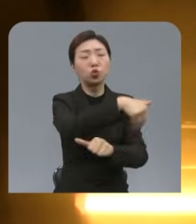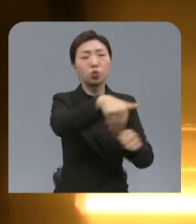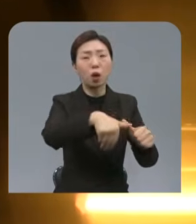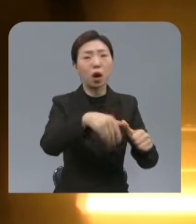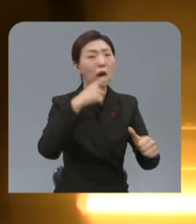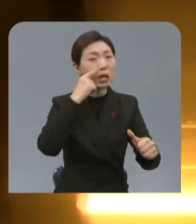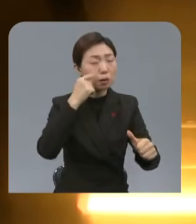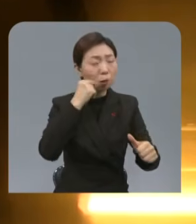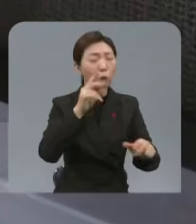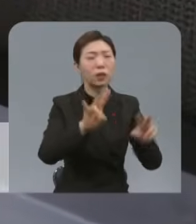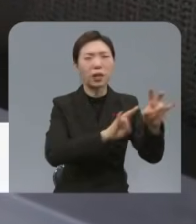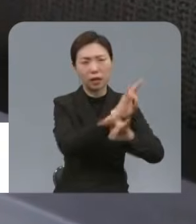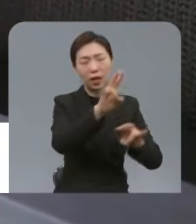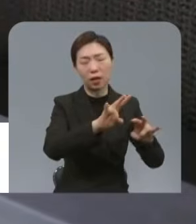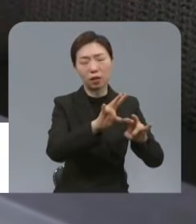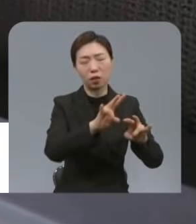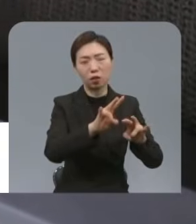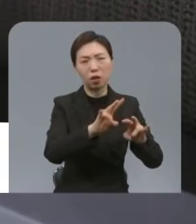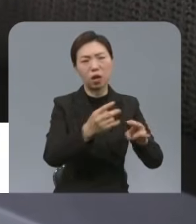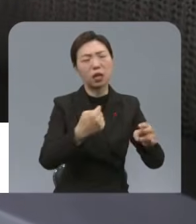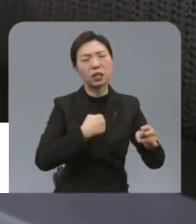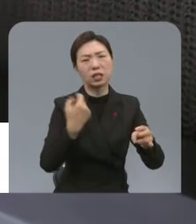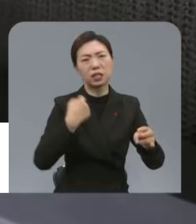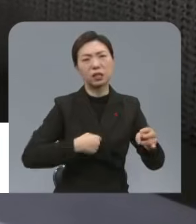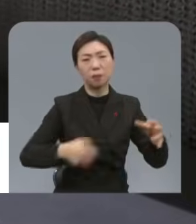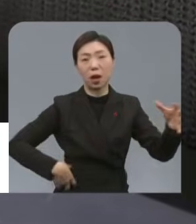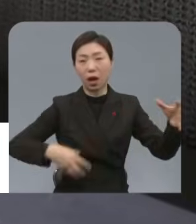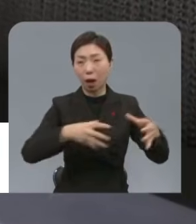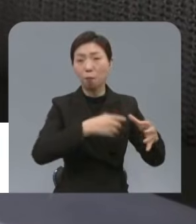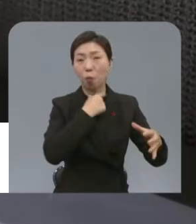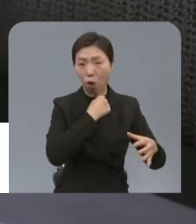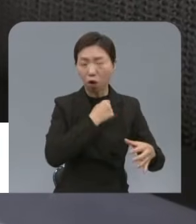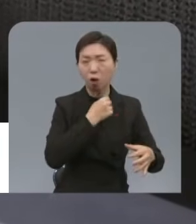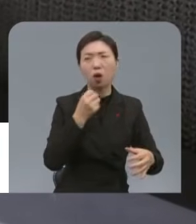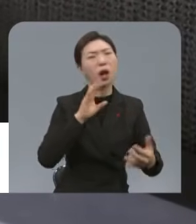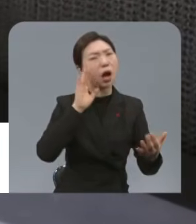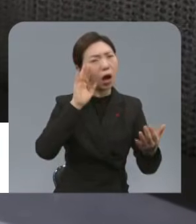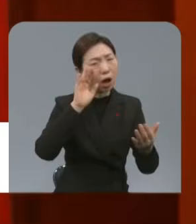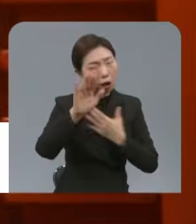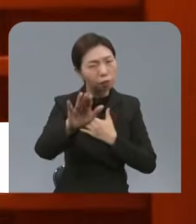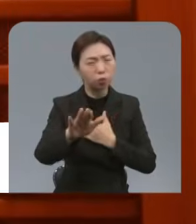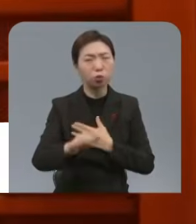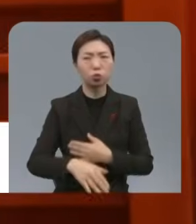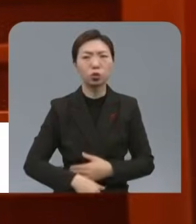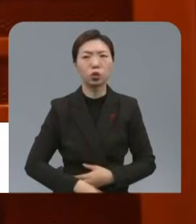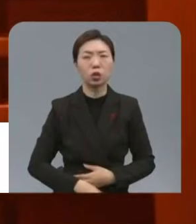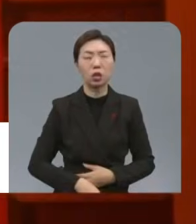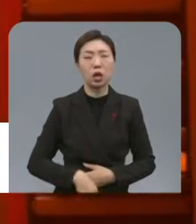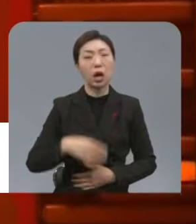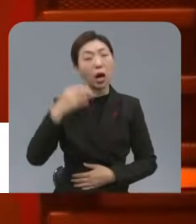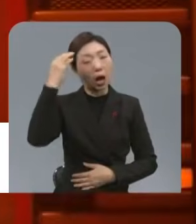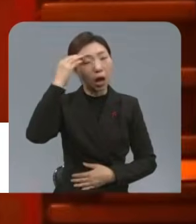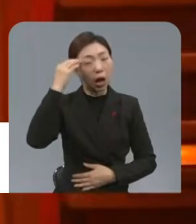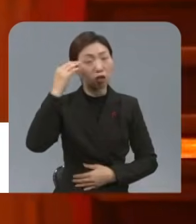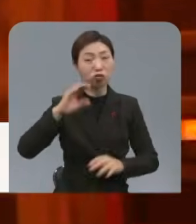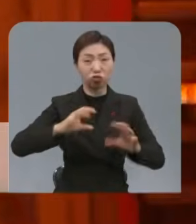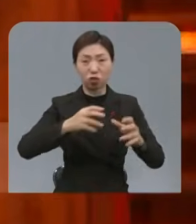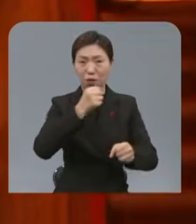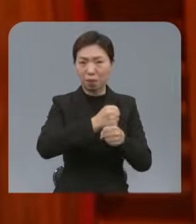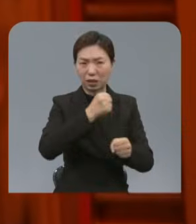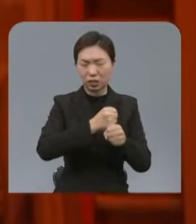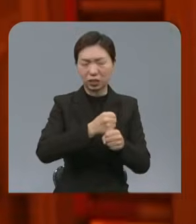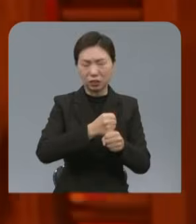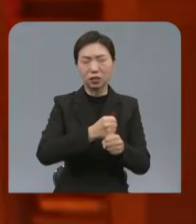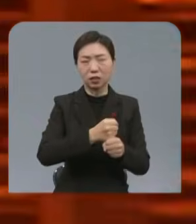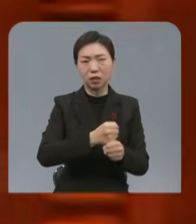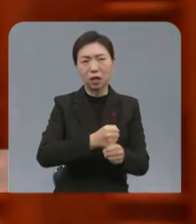요구해왔습니다. 향후 한국에도 미국이 중국 내 장비 반입 등에 더 까다로운 규제를 적용하려 할 가능성이 있습니다. 미국은